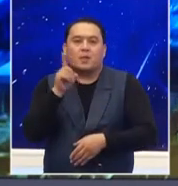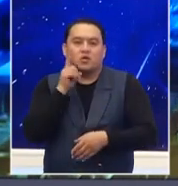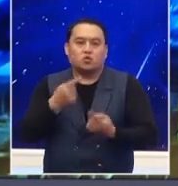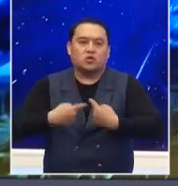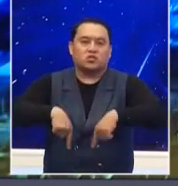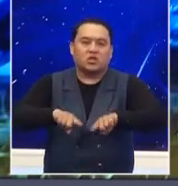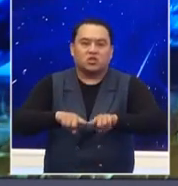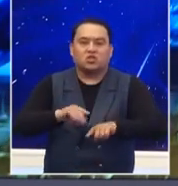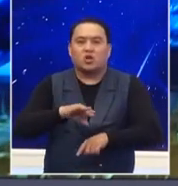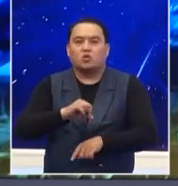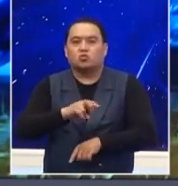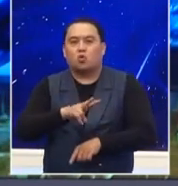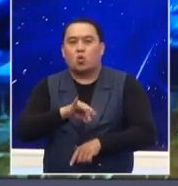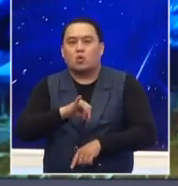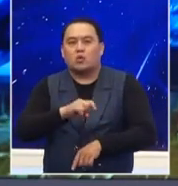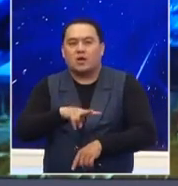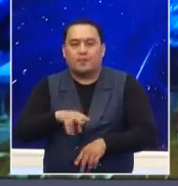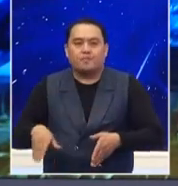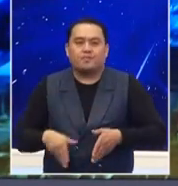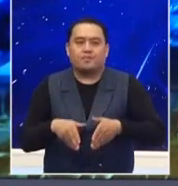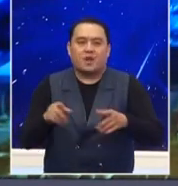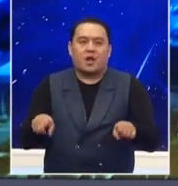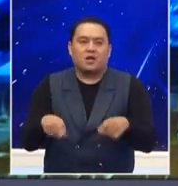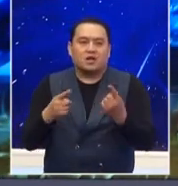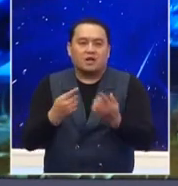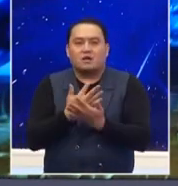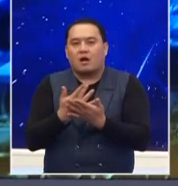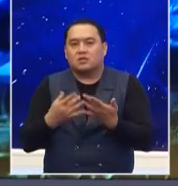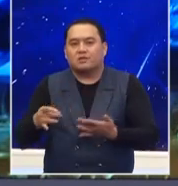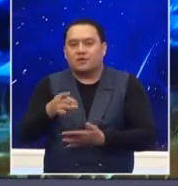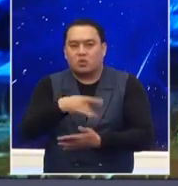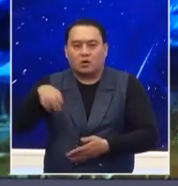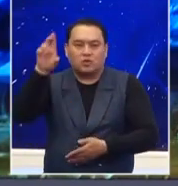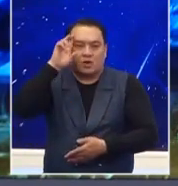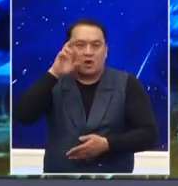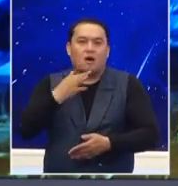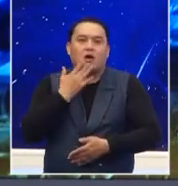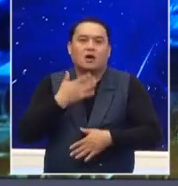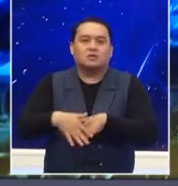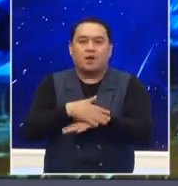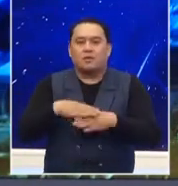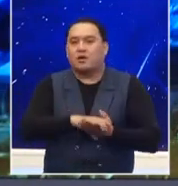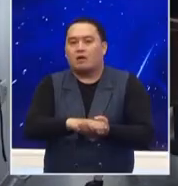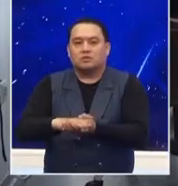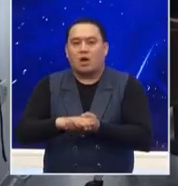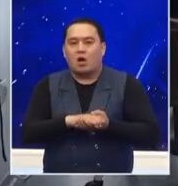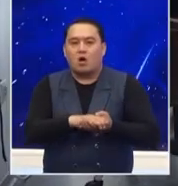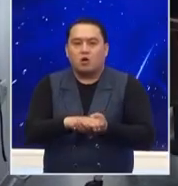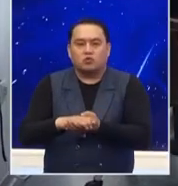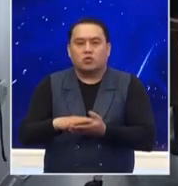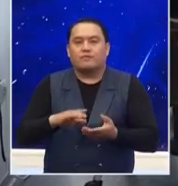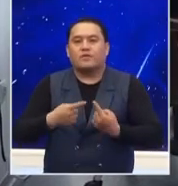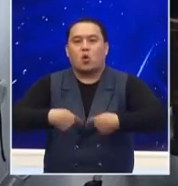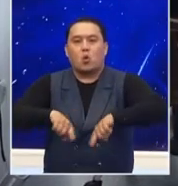члены молодежного штаба Жангыру Жолы и медиаторы из разных регионов страны. При Ассамблее народа Казахстана Институт